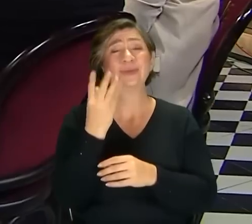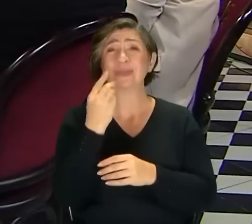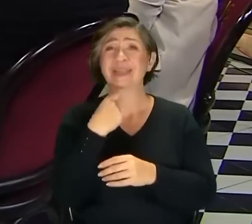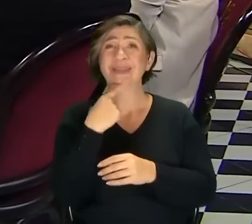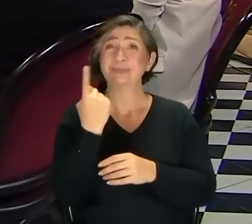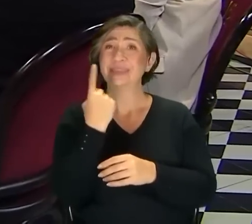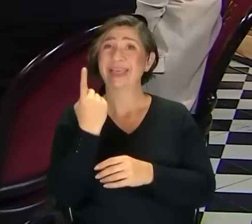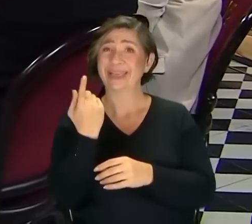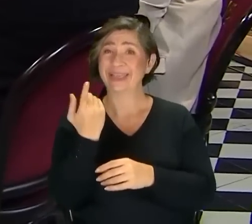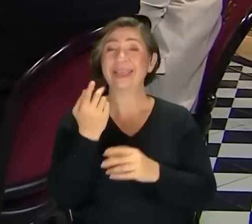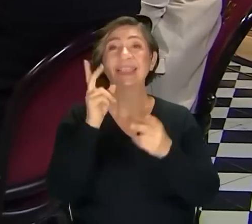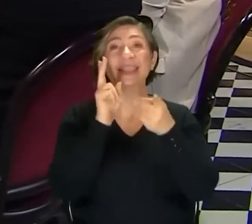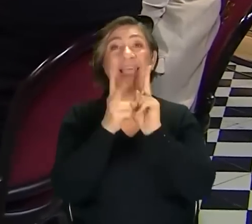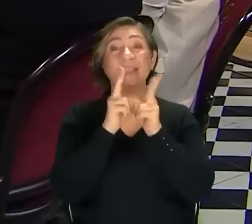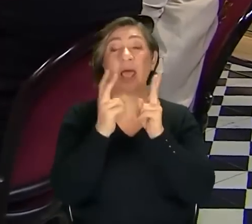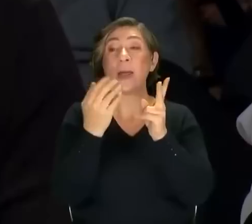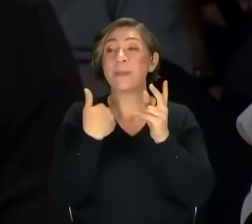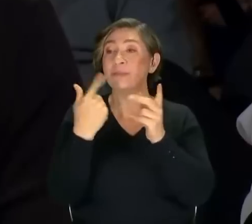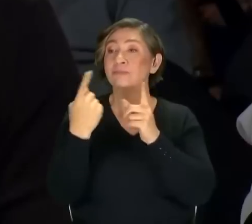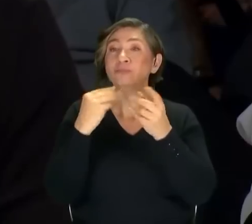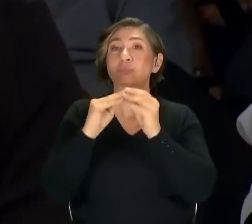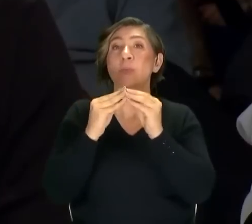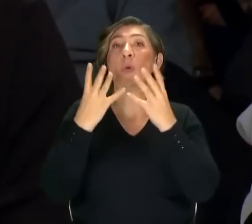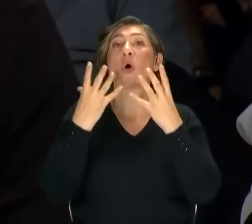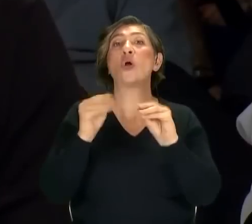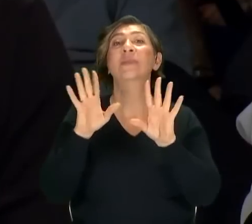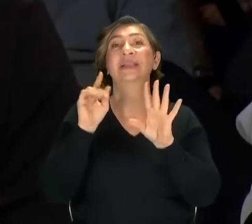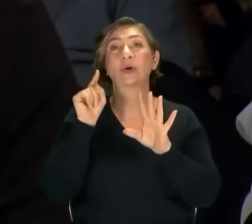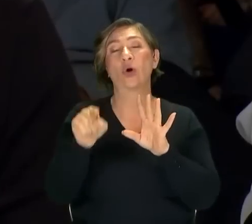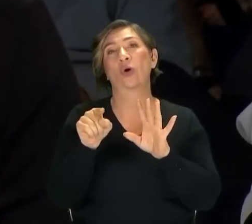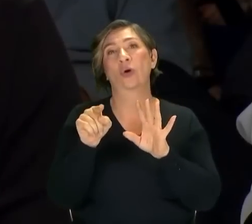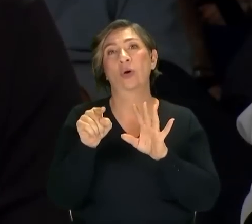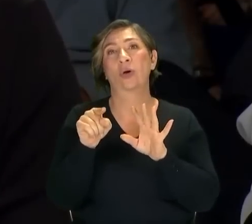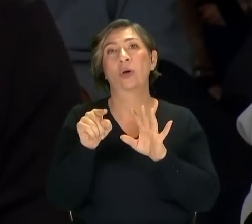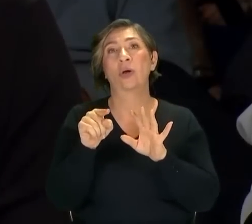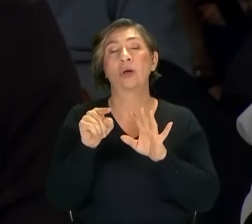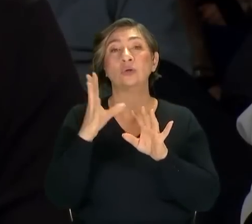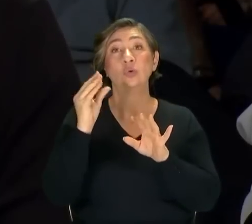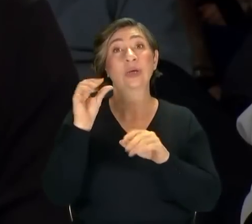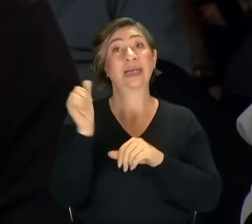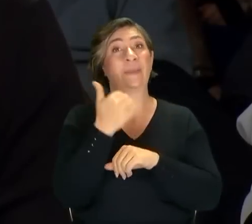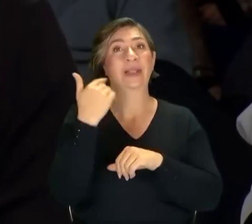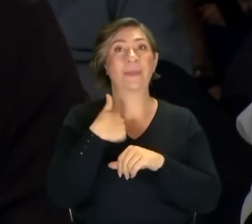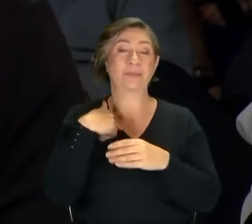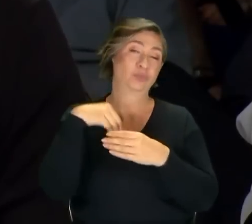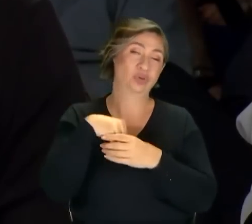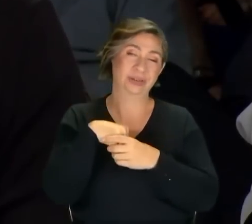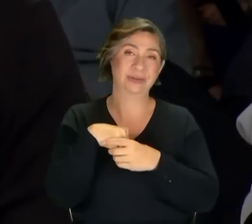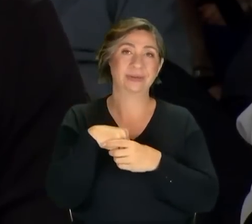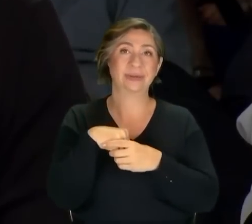tatlı bir şey değil mi? Tiyatroyla alıp veremediğimin kalmadığı nokta oldu. Yani çok kıymetli bir şeydi o benim